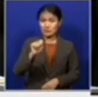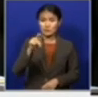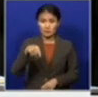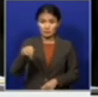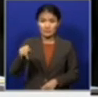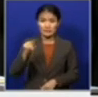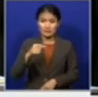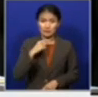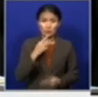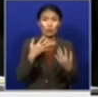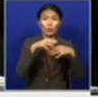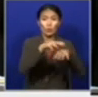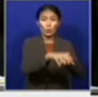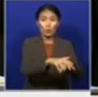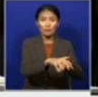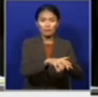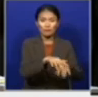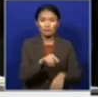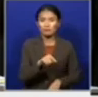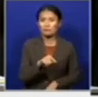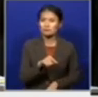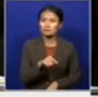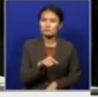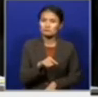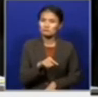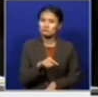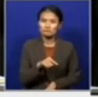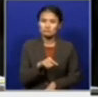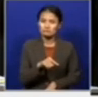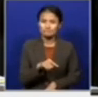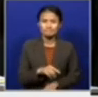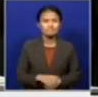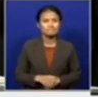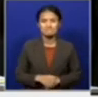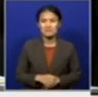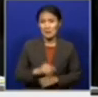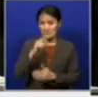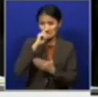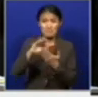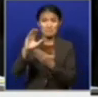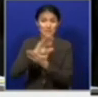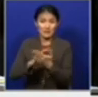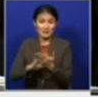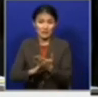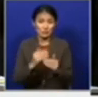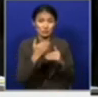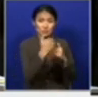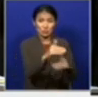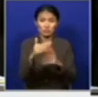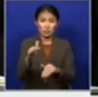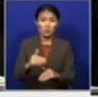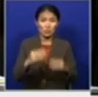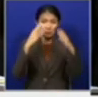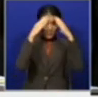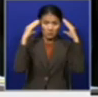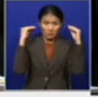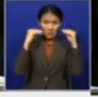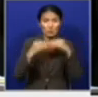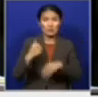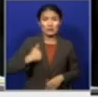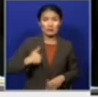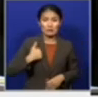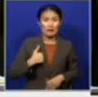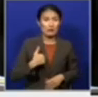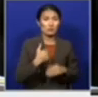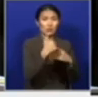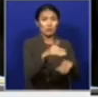ดังนั้นนี่คือการขี่ช้างจับตั๊กแตนของรัฐบาลนอกจากนี้ค่ะการเข้าร่วมความต